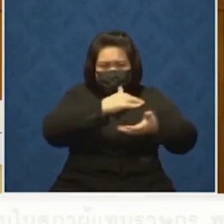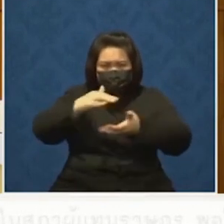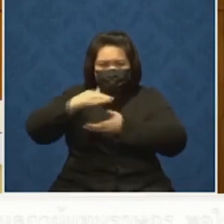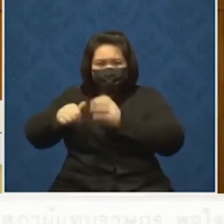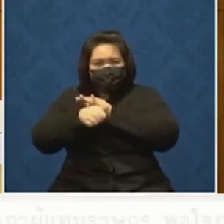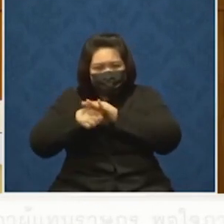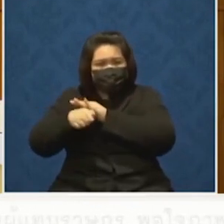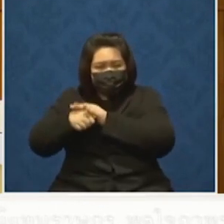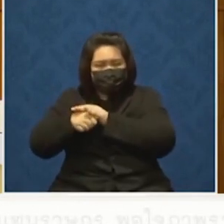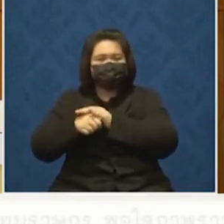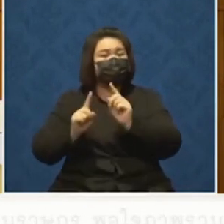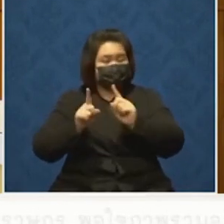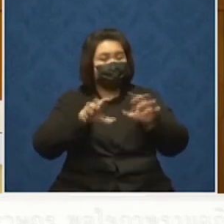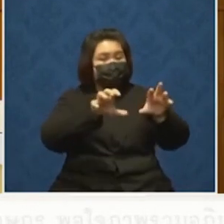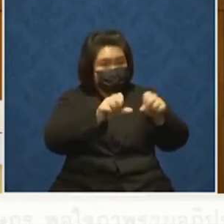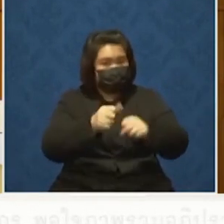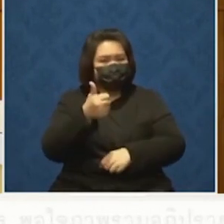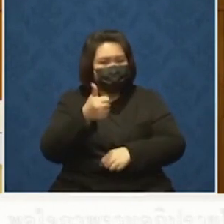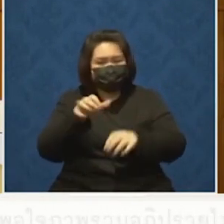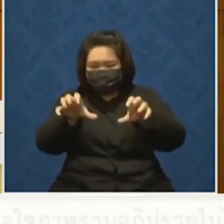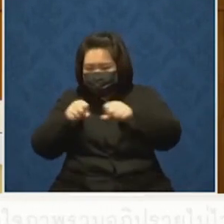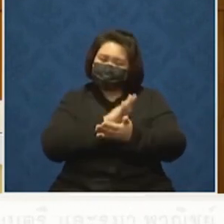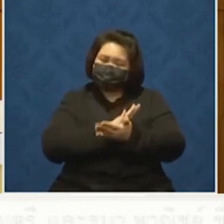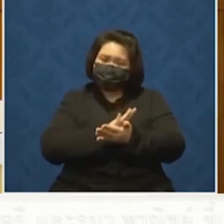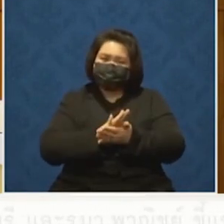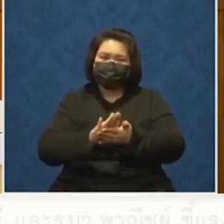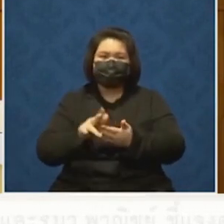นั่งร้านและเด็ดหัวไปฟังเสียงนี้ค่ะ เ